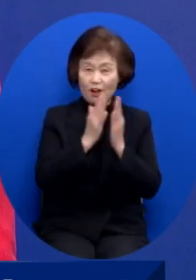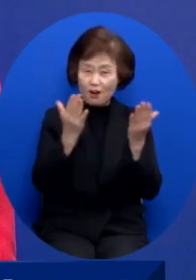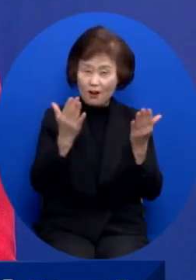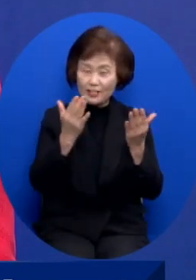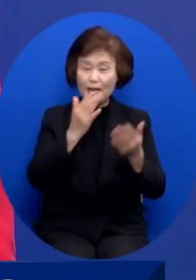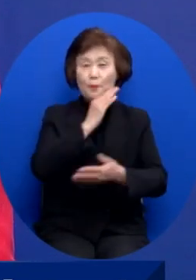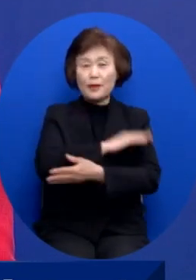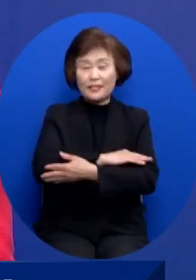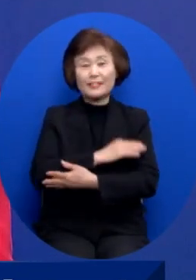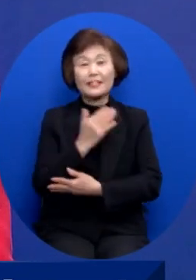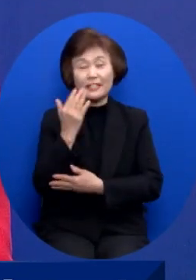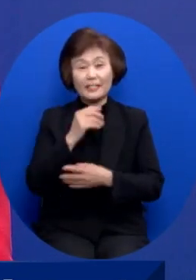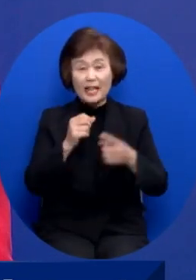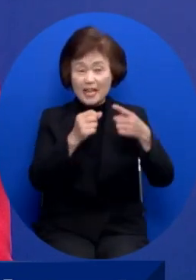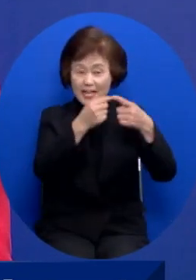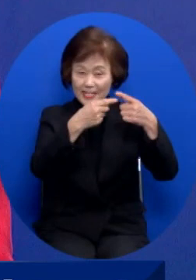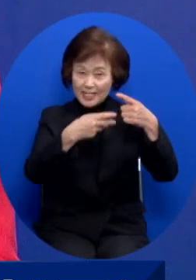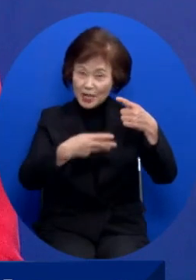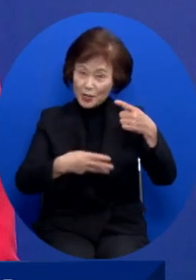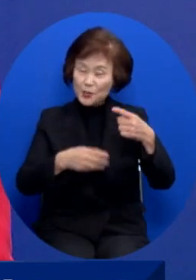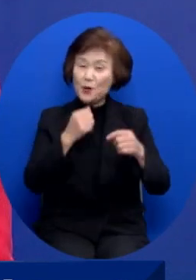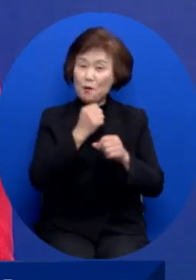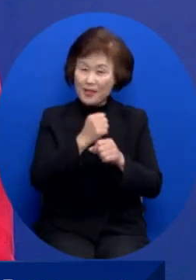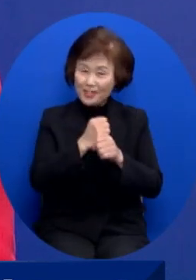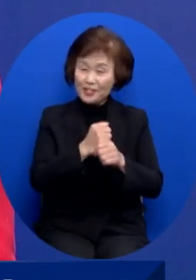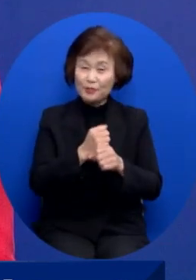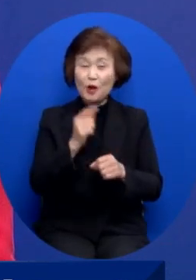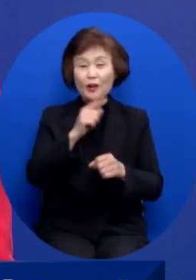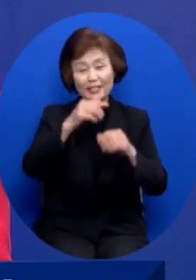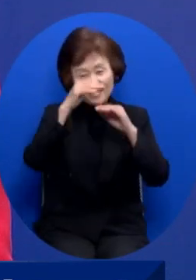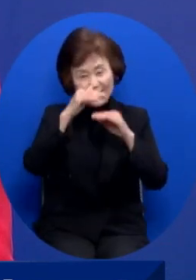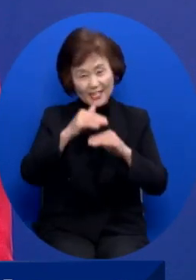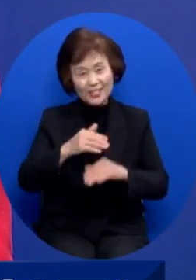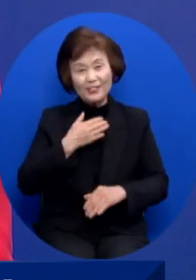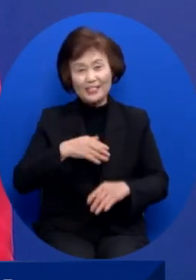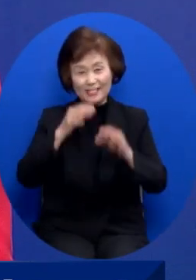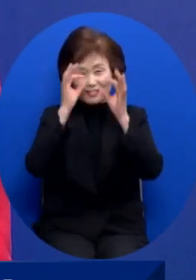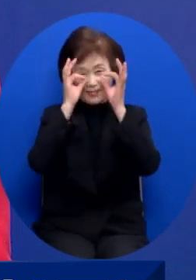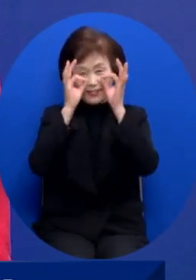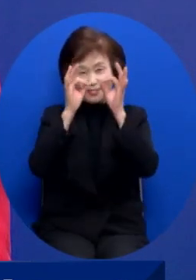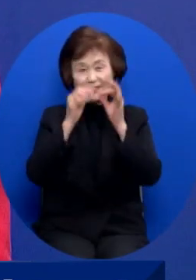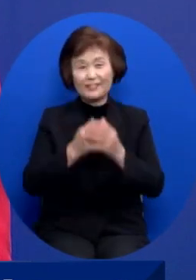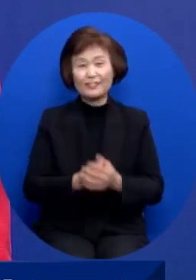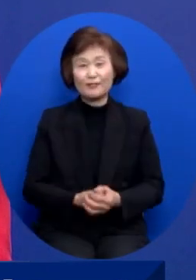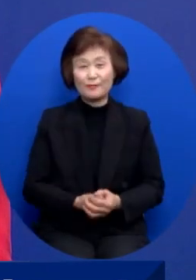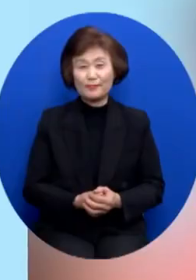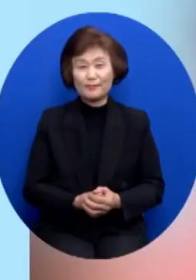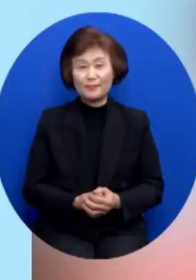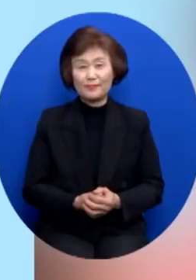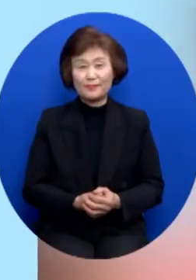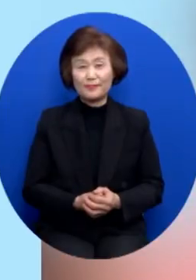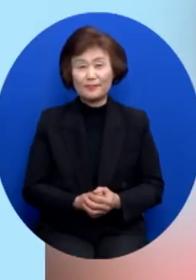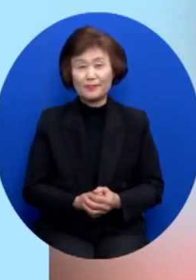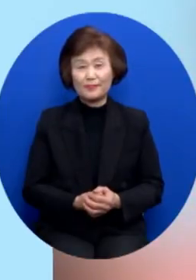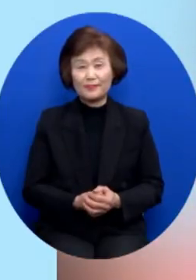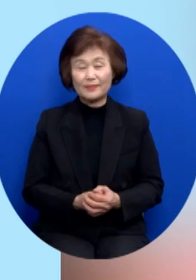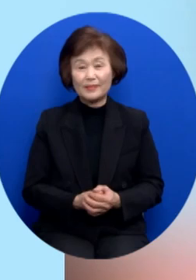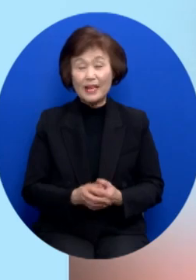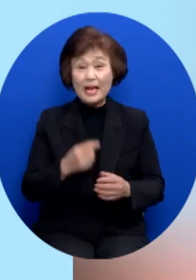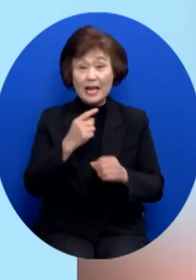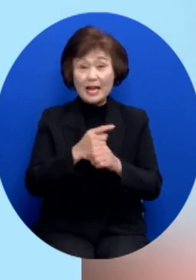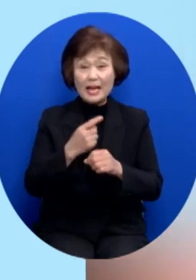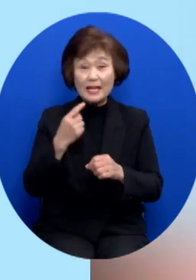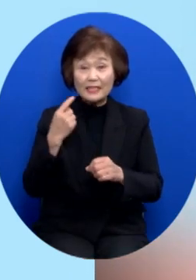구성돼 더욱 주목받고 있다고 합니다 어떤 공간인지 장현수 기자가 알아봤습니다 지난해